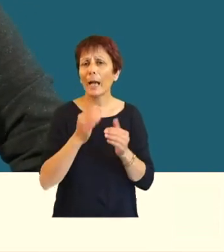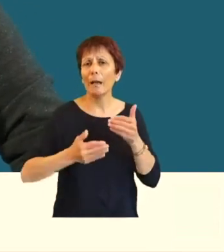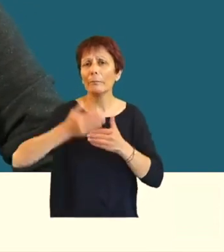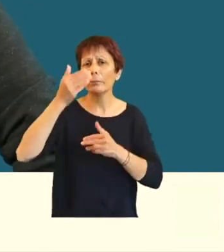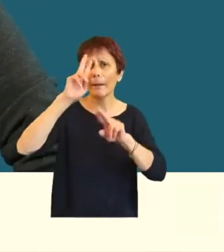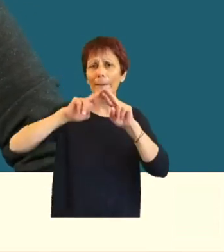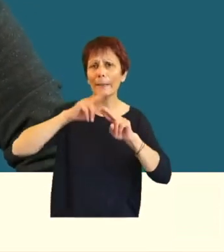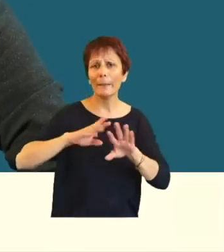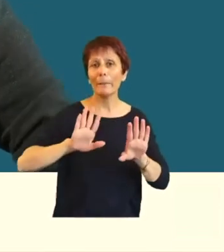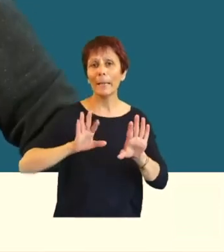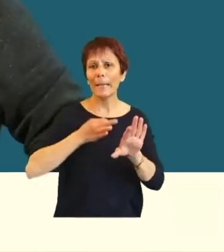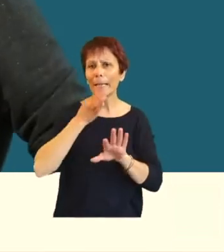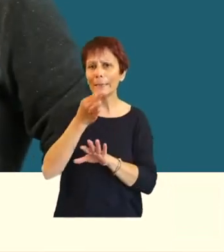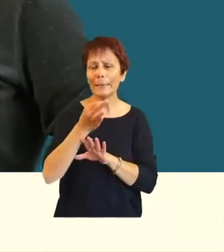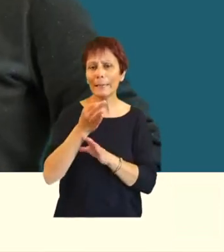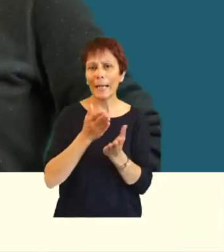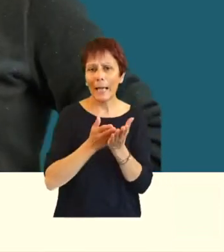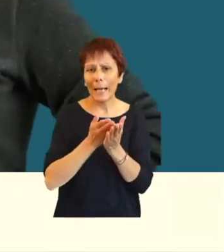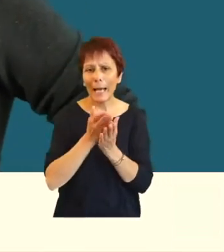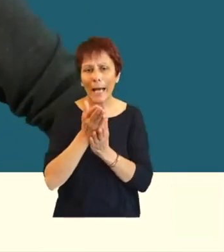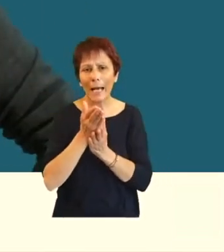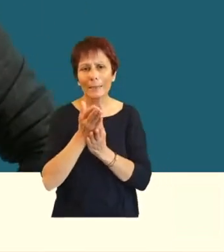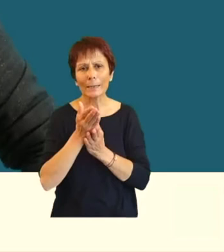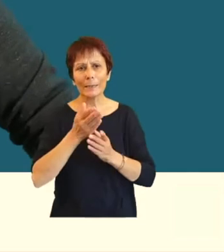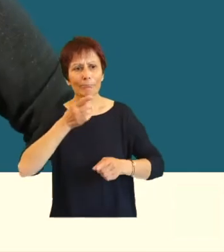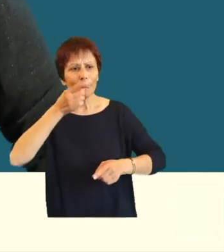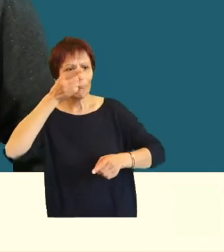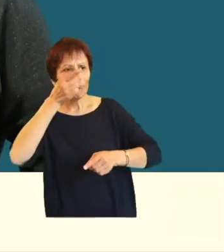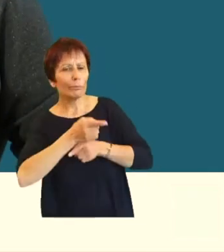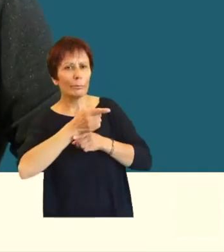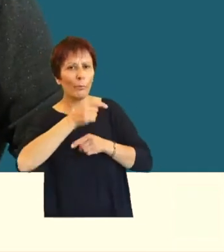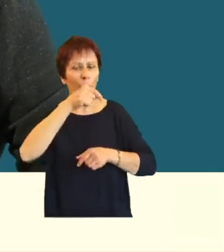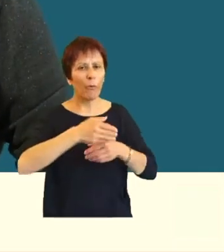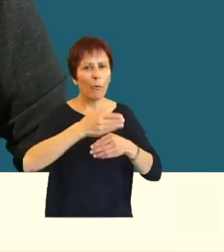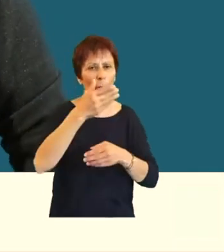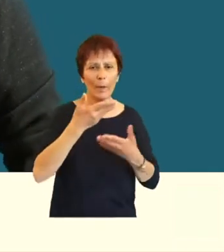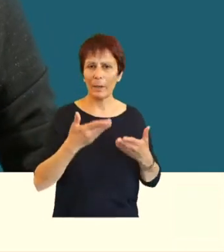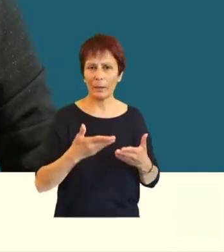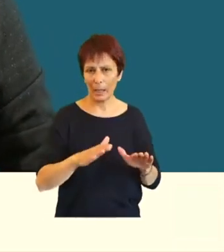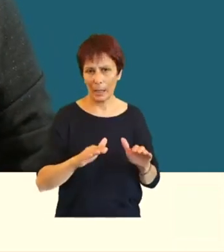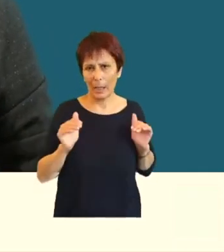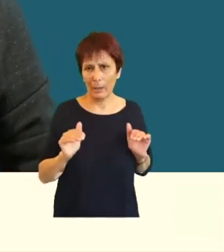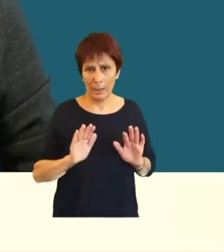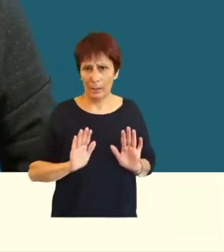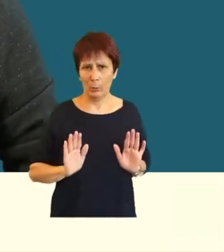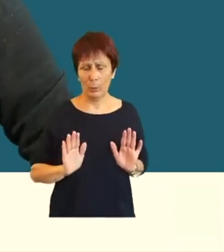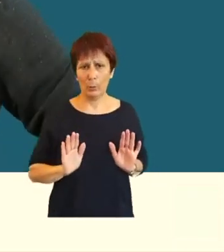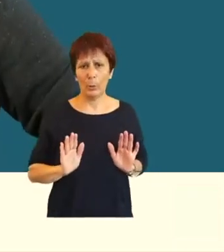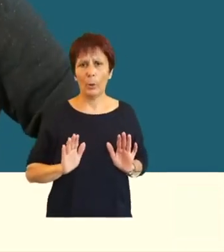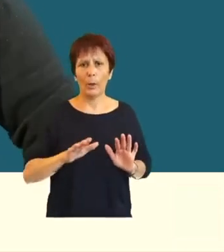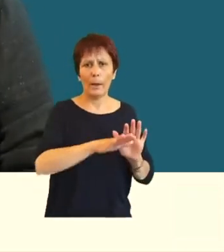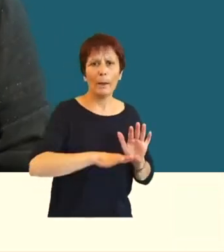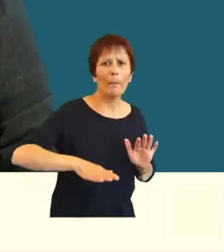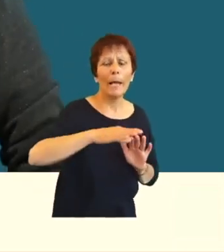que des axes qui ne sont pas encore ouverts à injonction de ravalement de façade ne le seront pas pour le moment. Donc, effectivement, la Plaine, le